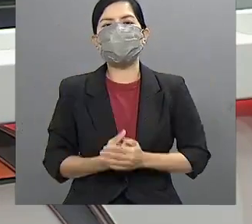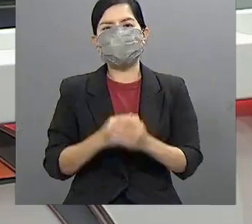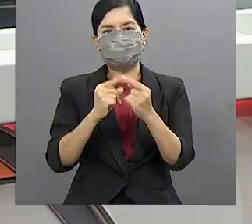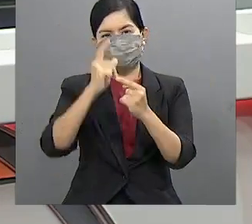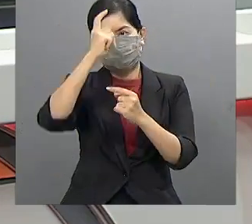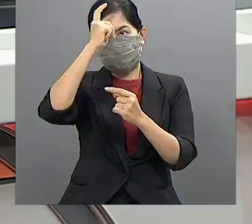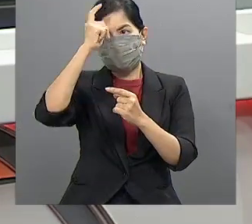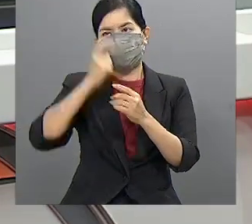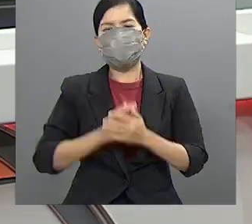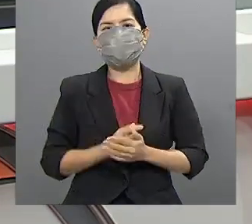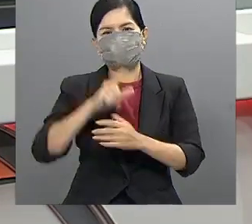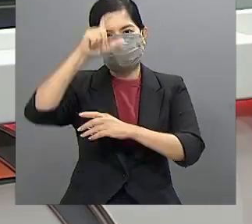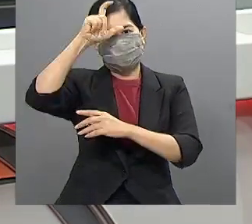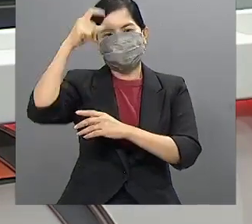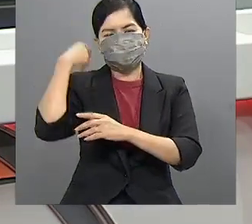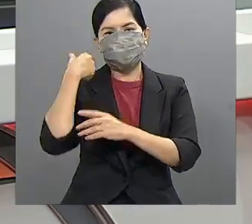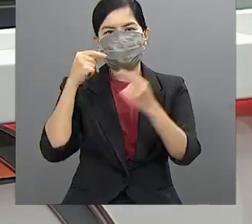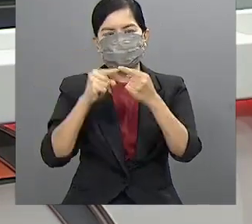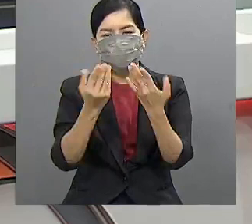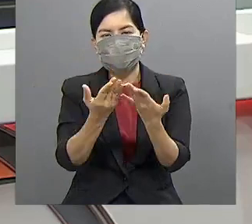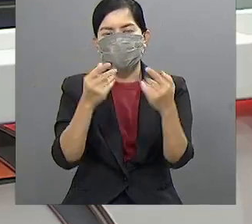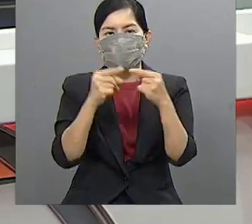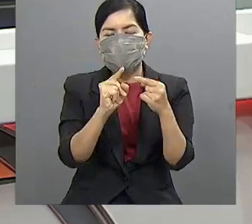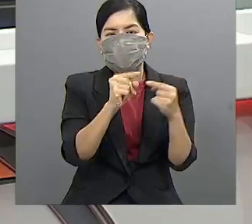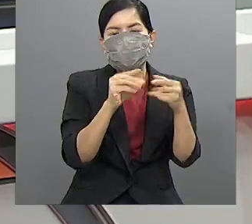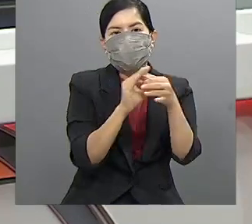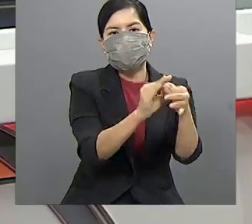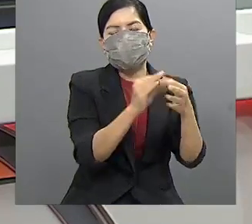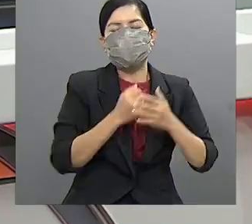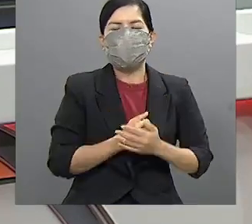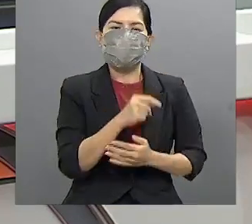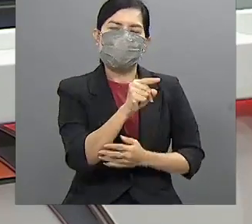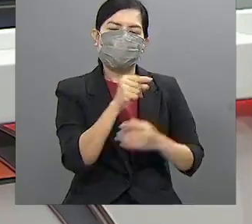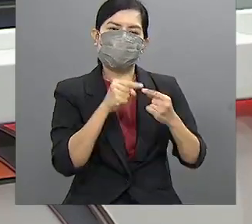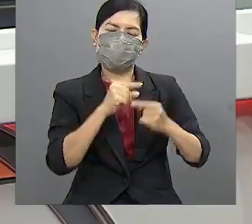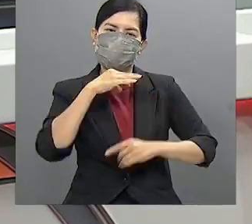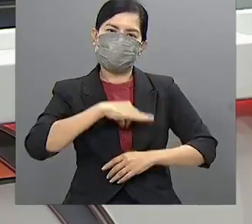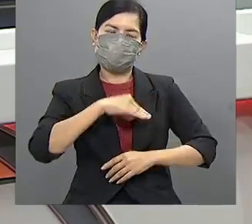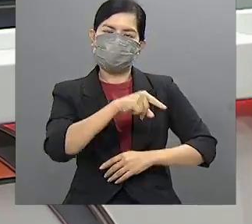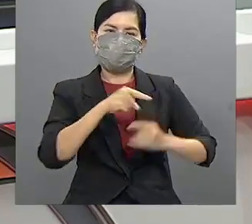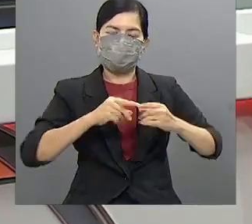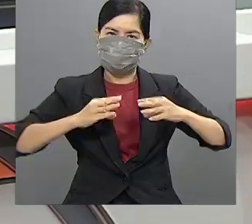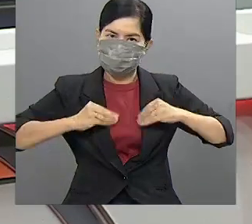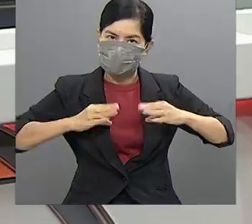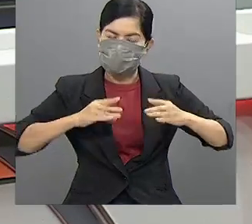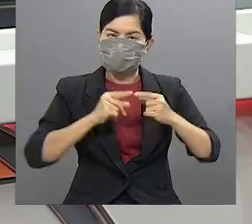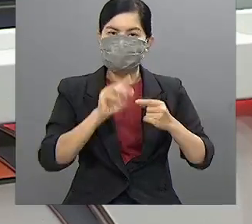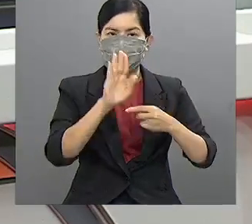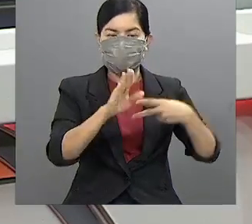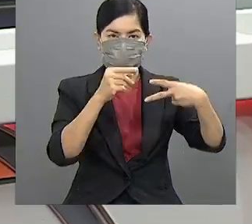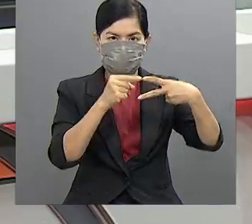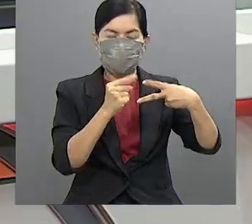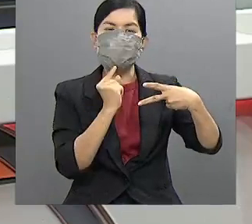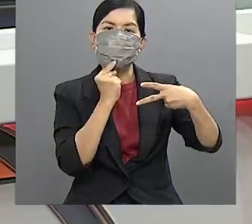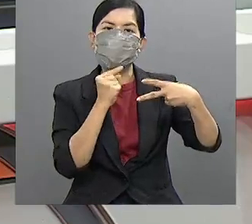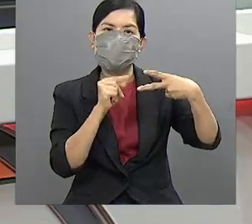ที่จะขัดขวางฟินแลนด์และสวีเดนในการเข้าร่วมเป็นสมาชิกองค์การนาโตโดยให้เหตุผลว่าทั้งสองประเทศให้ความสนับสนุนก